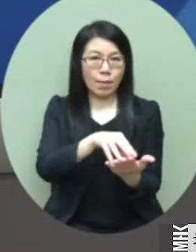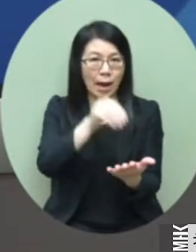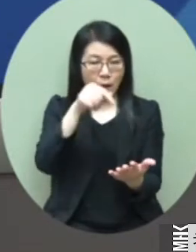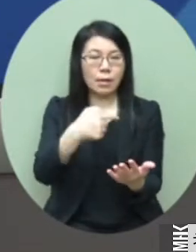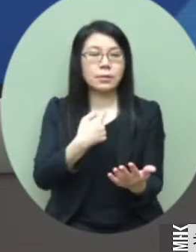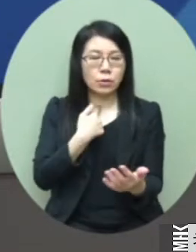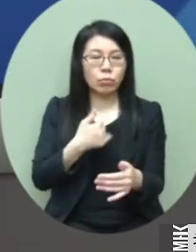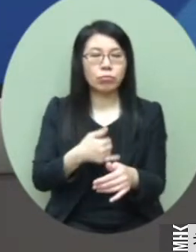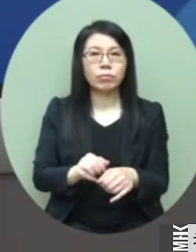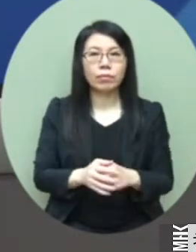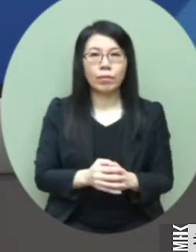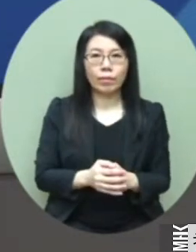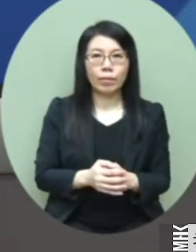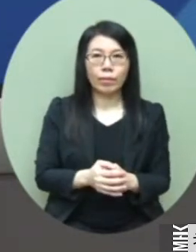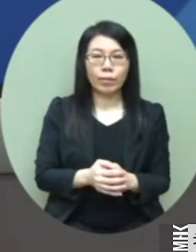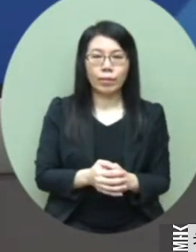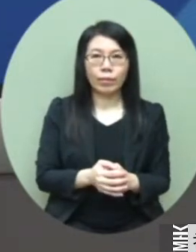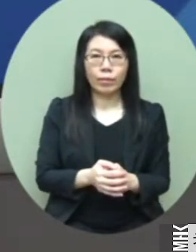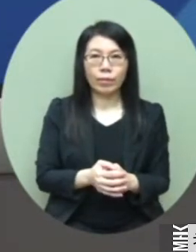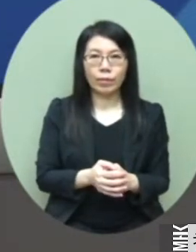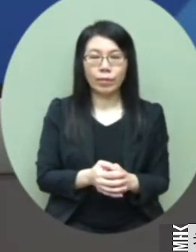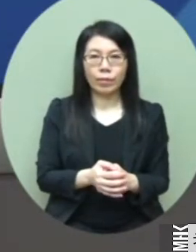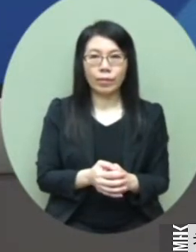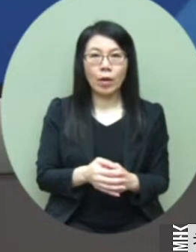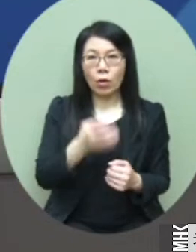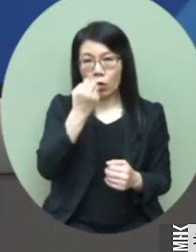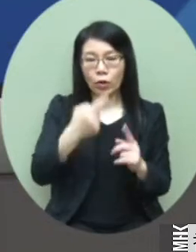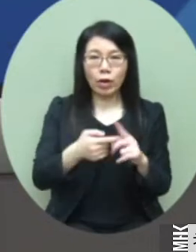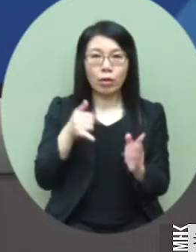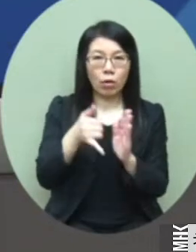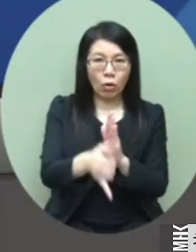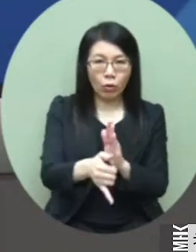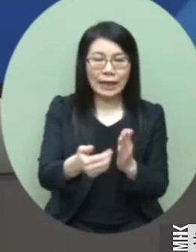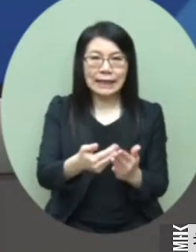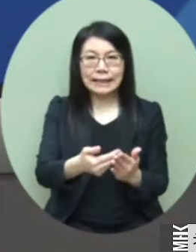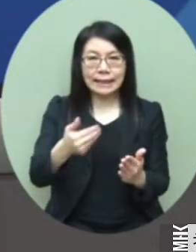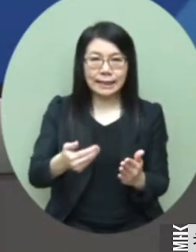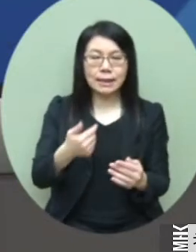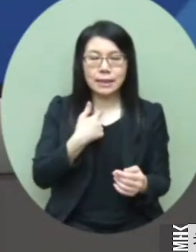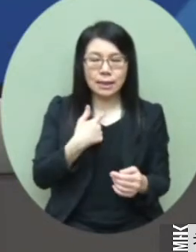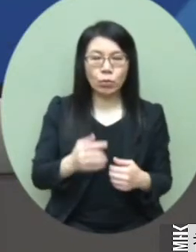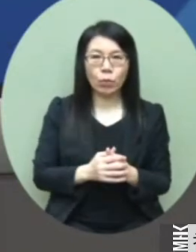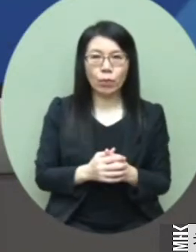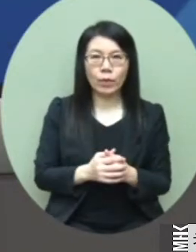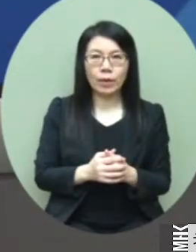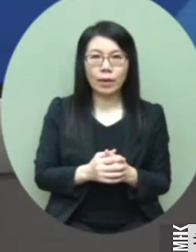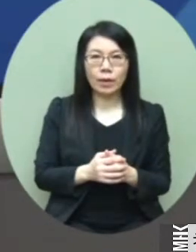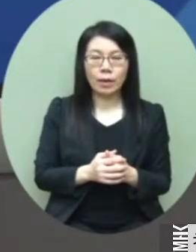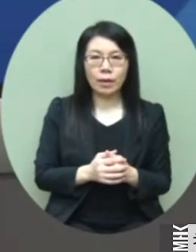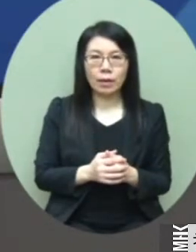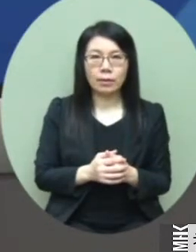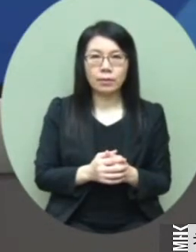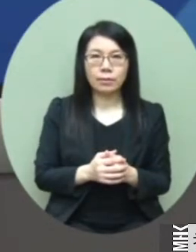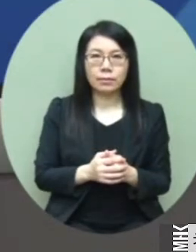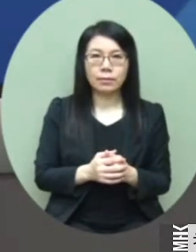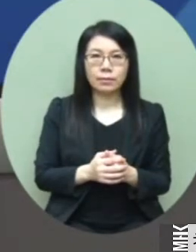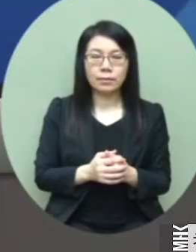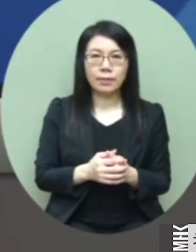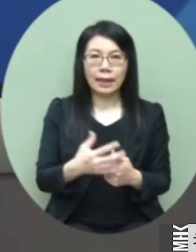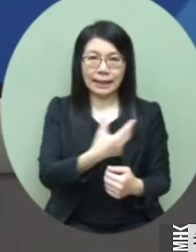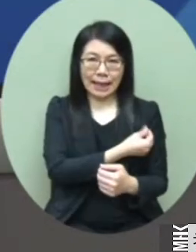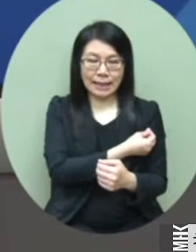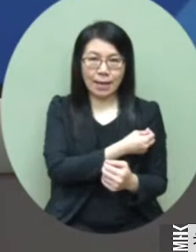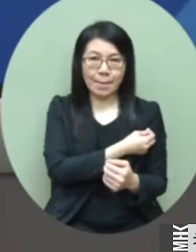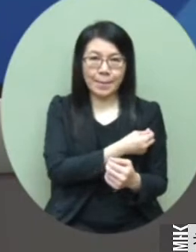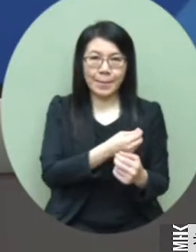實施嘅相關要求嘅。咁市民咧喺到場之前咧，就請預先就將呢個疫苗通行